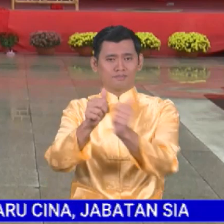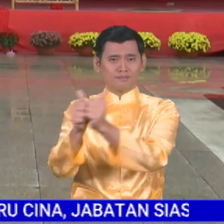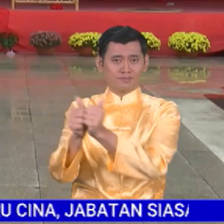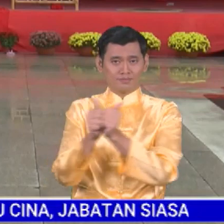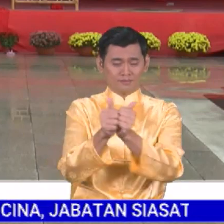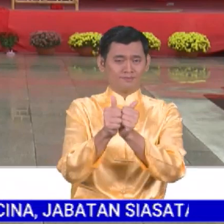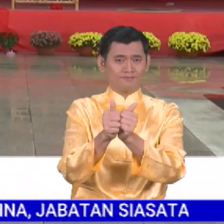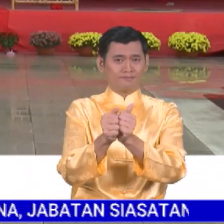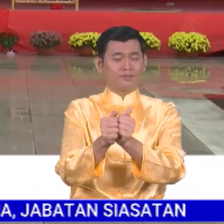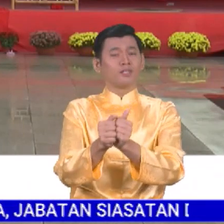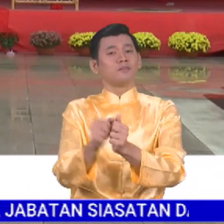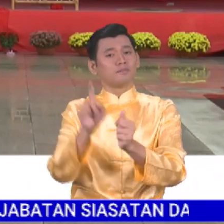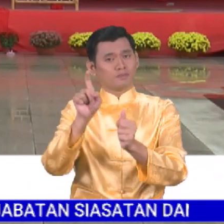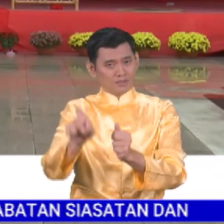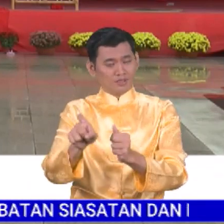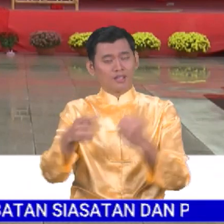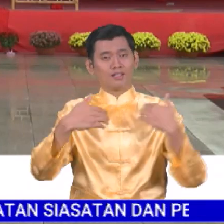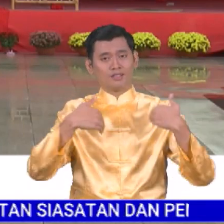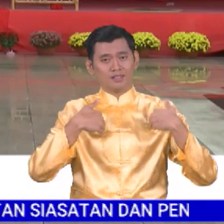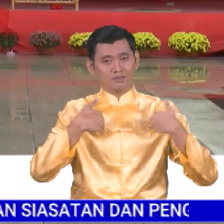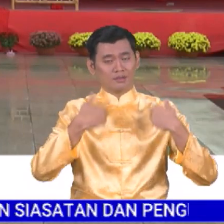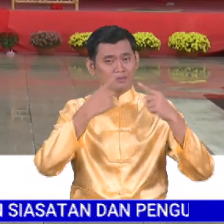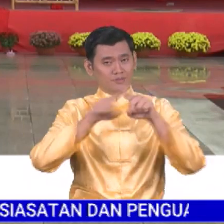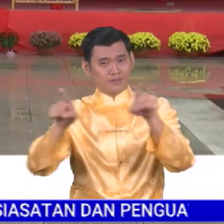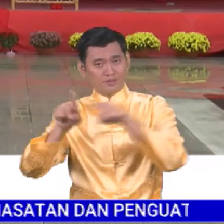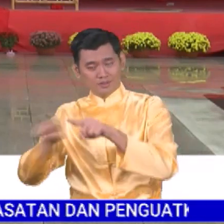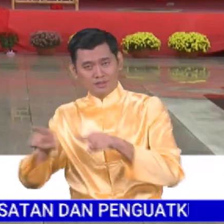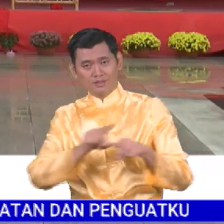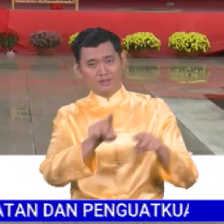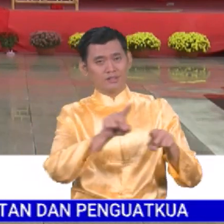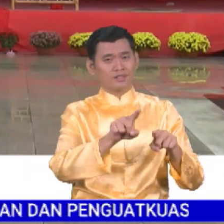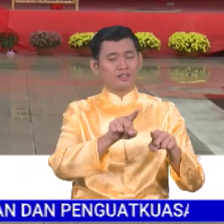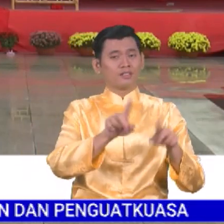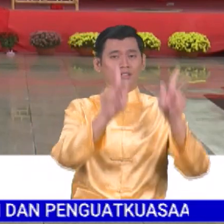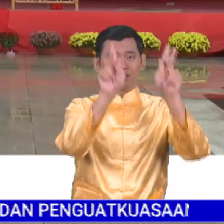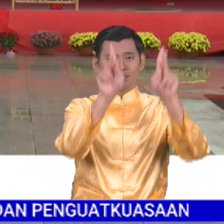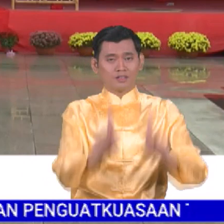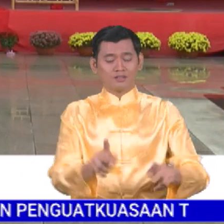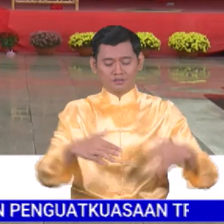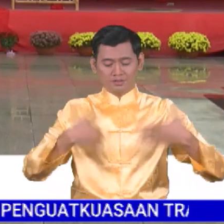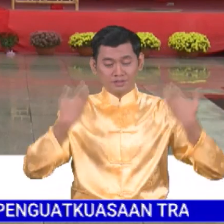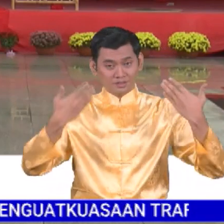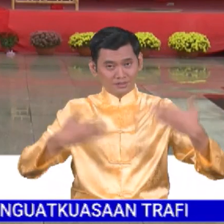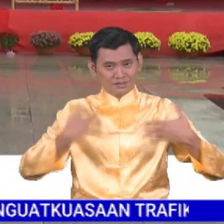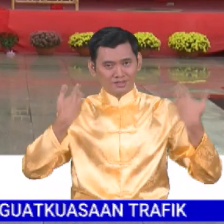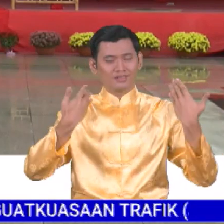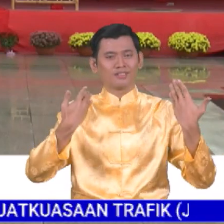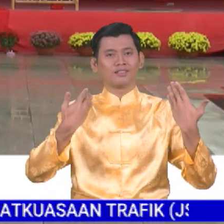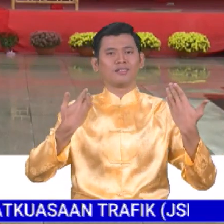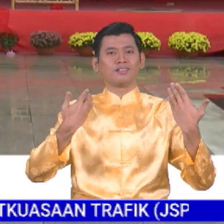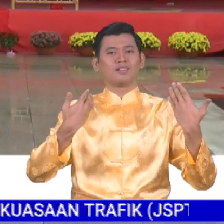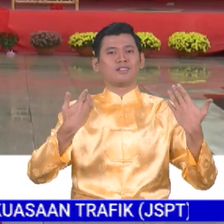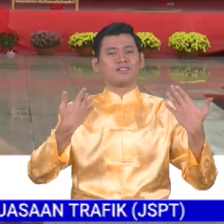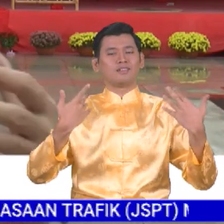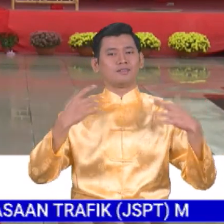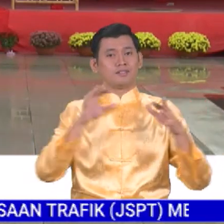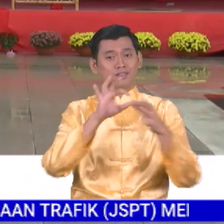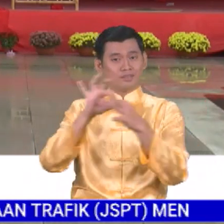mempertahankan keunikan ini supaya keharmonian, makmuran dan muhibah